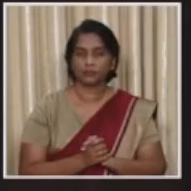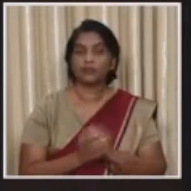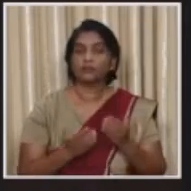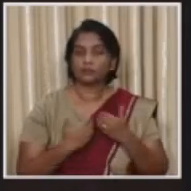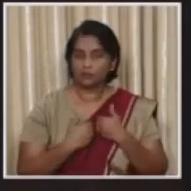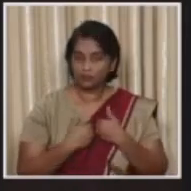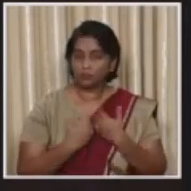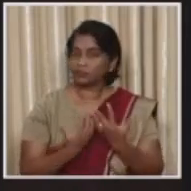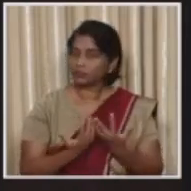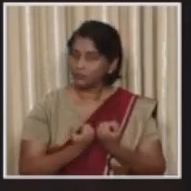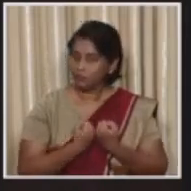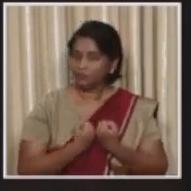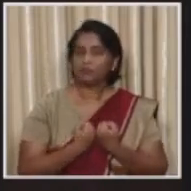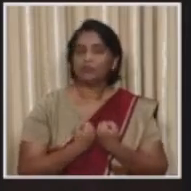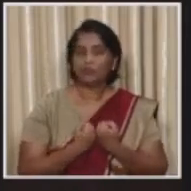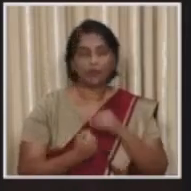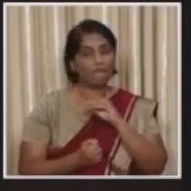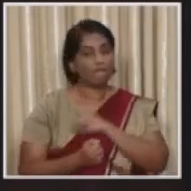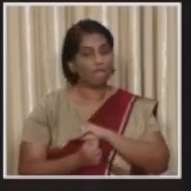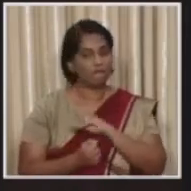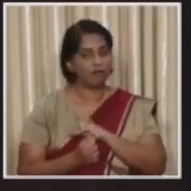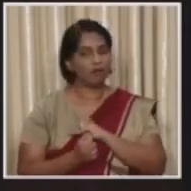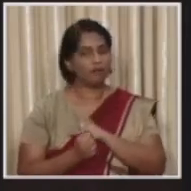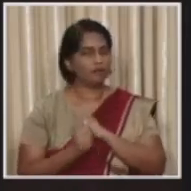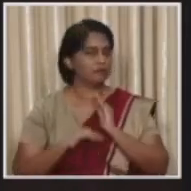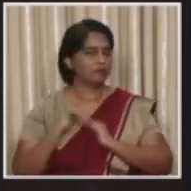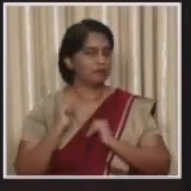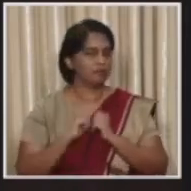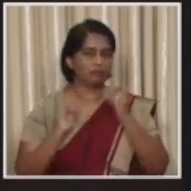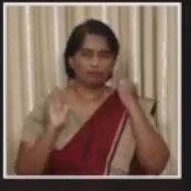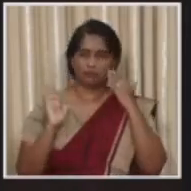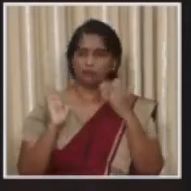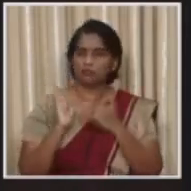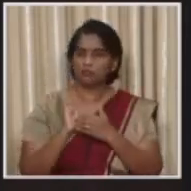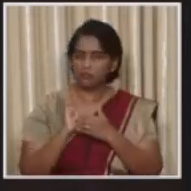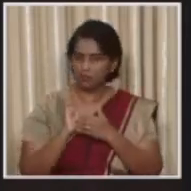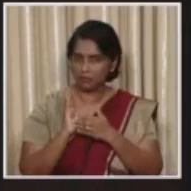අපිට ලැබෙන වාසිදායක තත්ත්වයන් පිළිබඳව